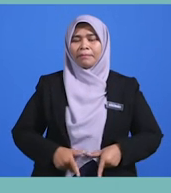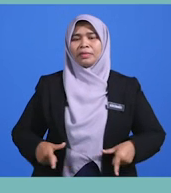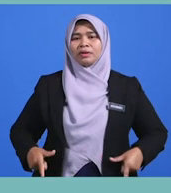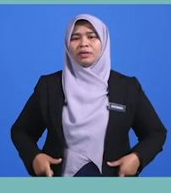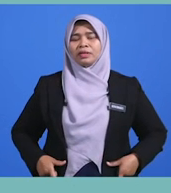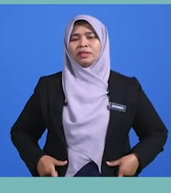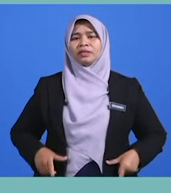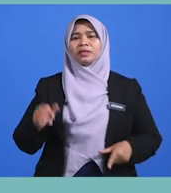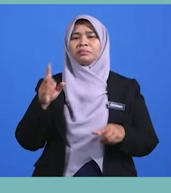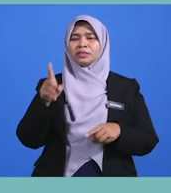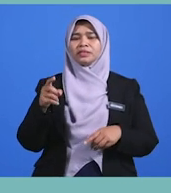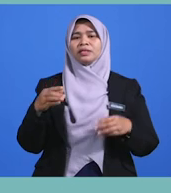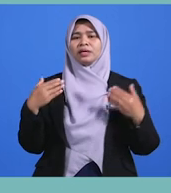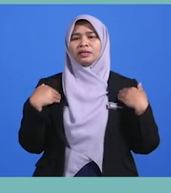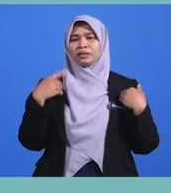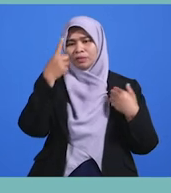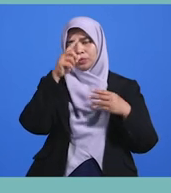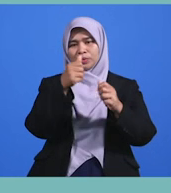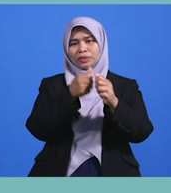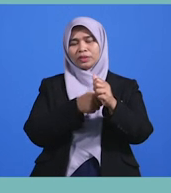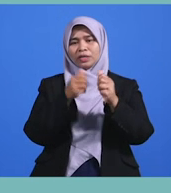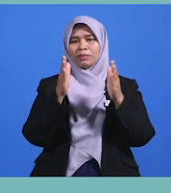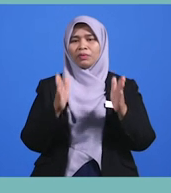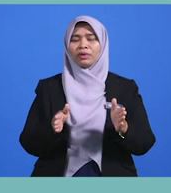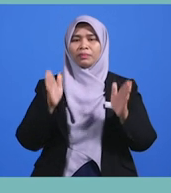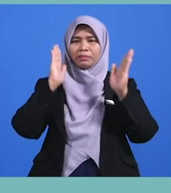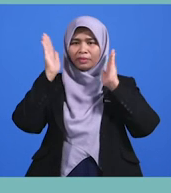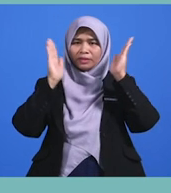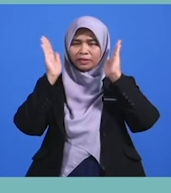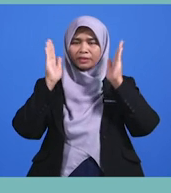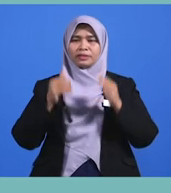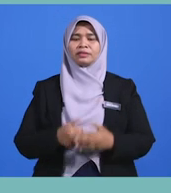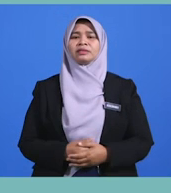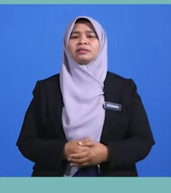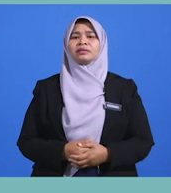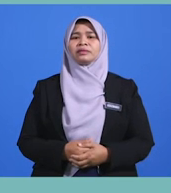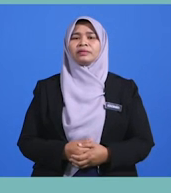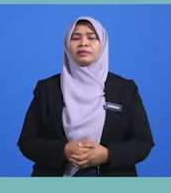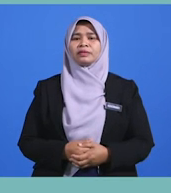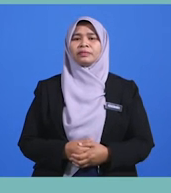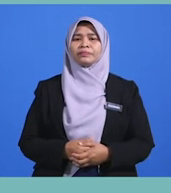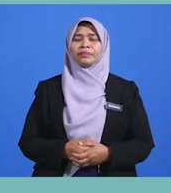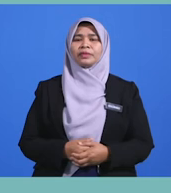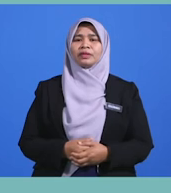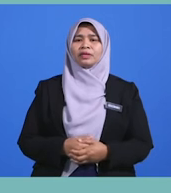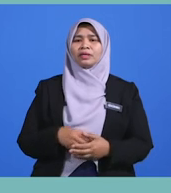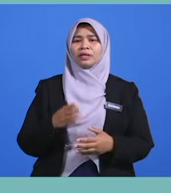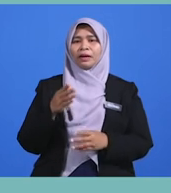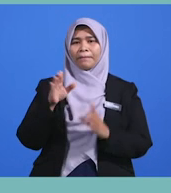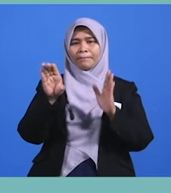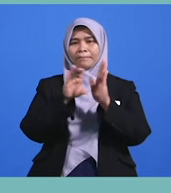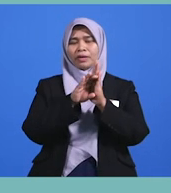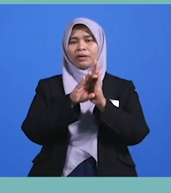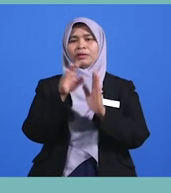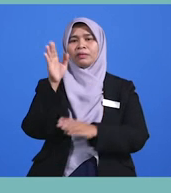dimiliki oleh semua rakyat Malaysia. Nama harimau ini adalah Harimau Melaya. Imej Pokok Pinang dan Jabatan